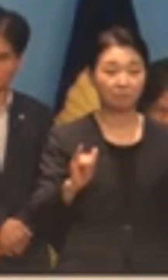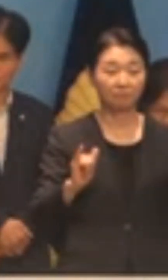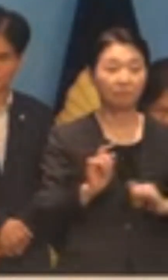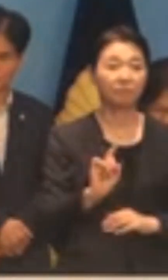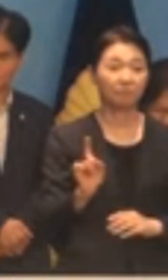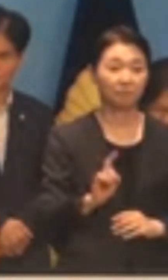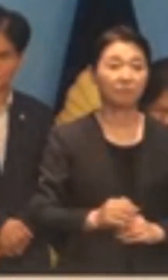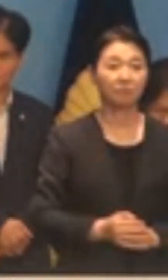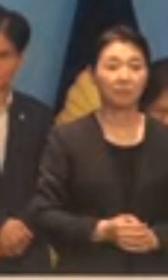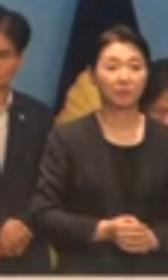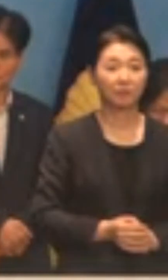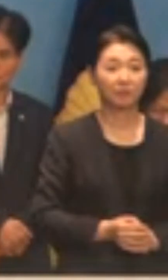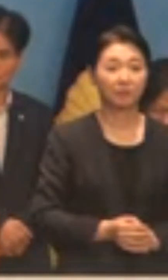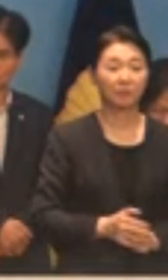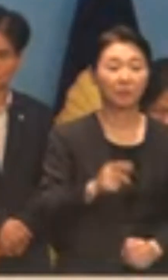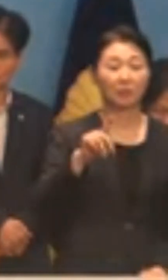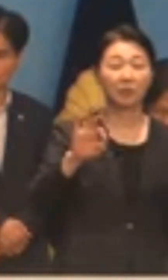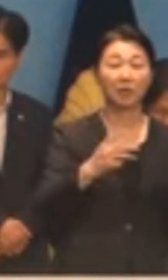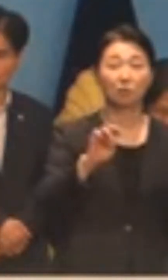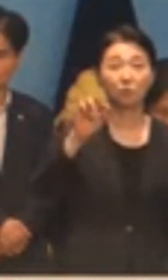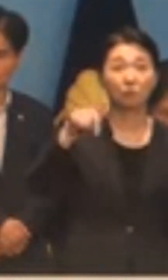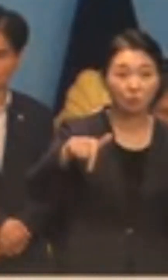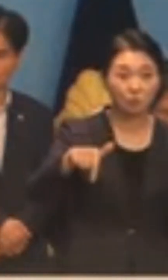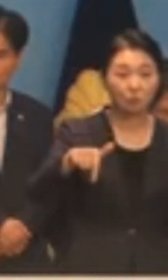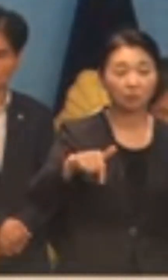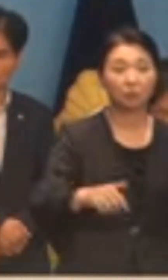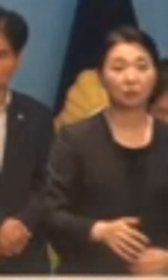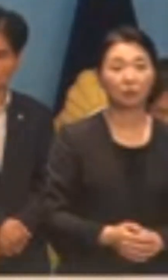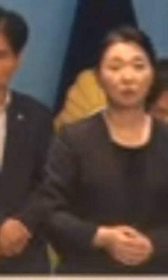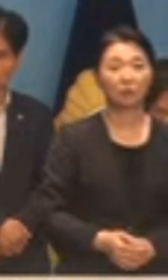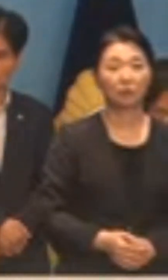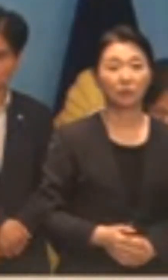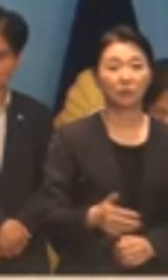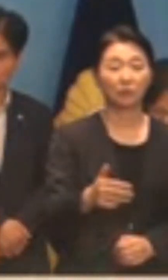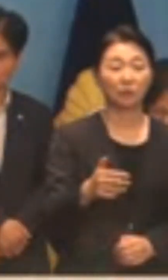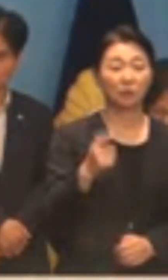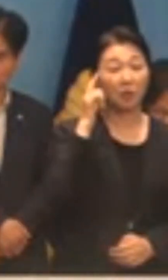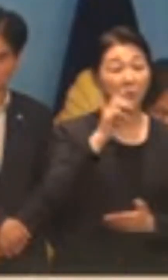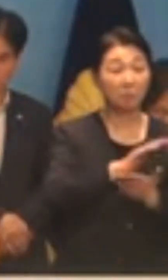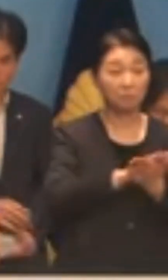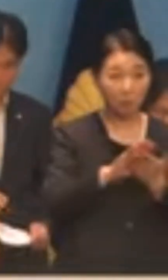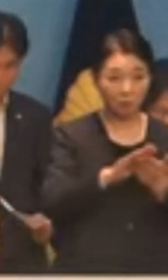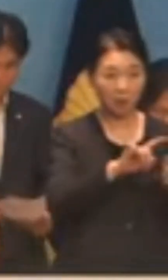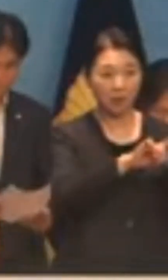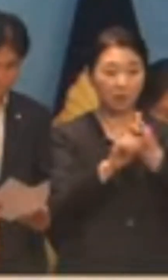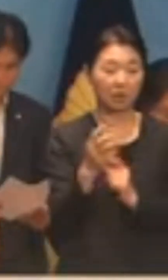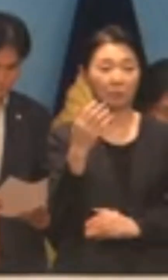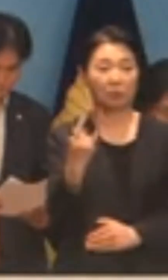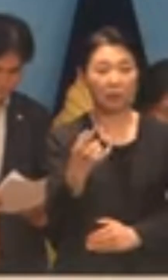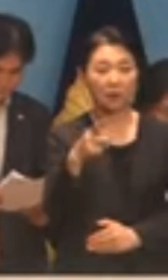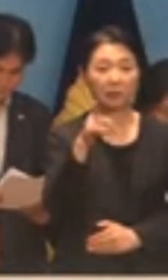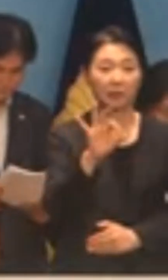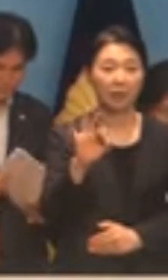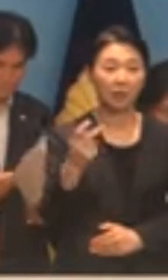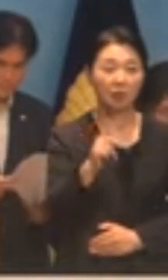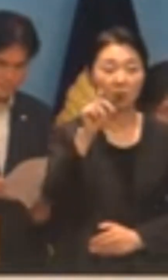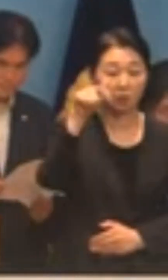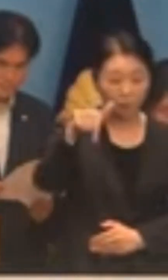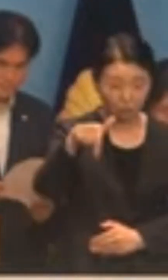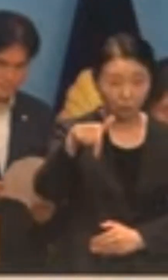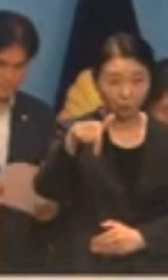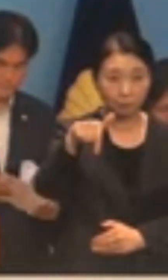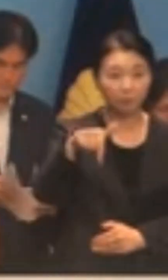분들은 강은숙 목회자 정의평화협의회, 강현숙